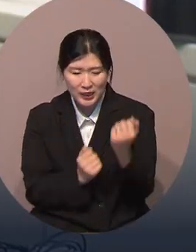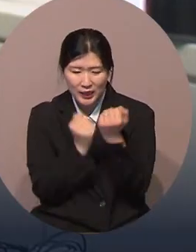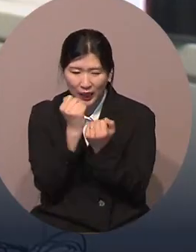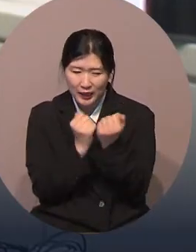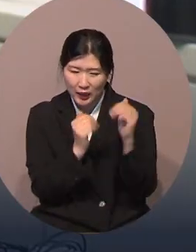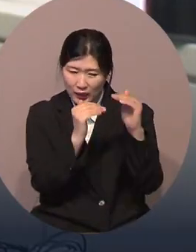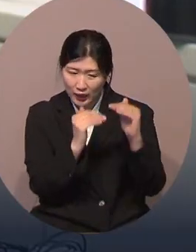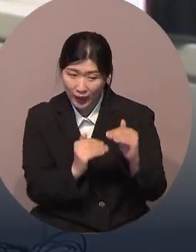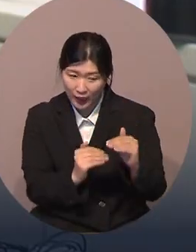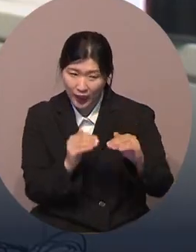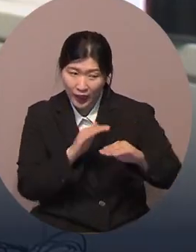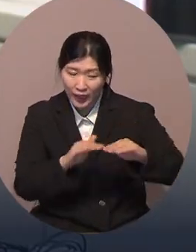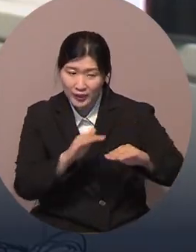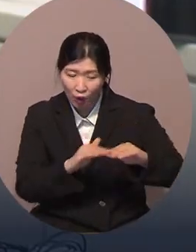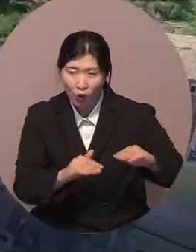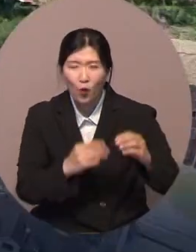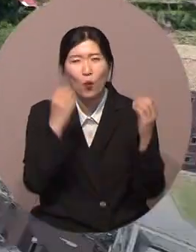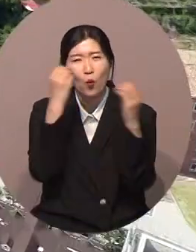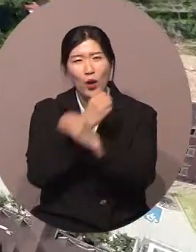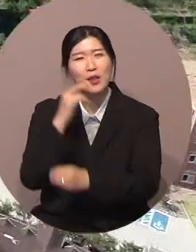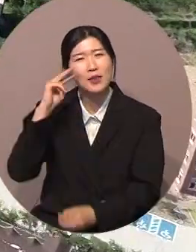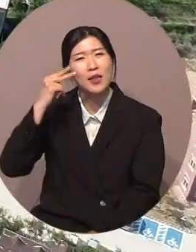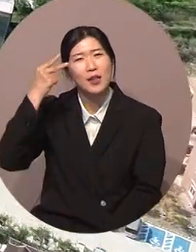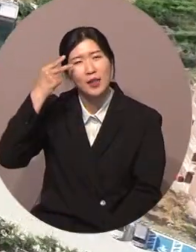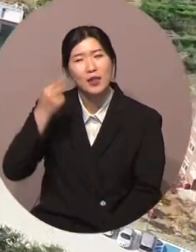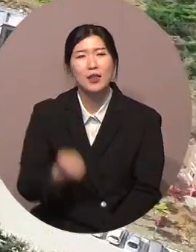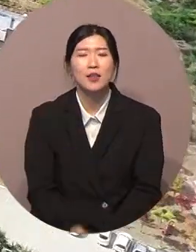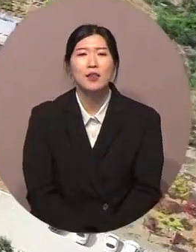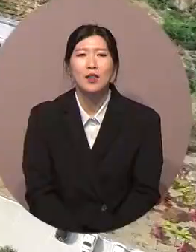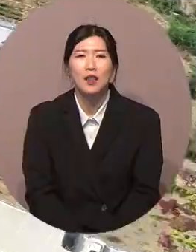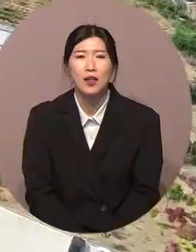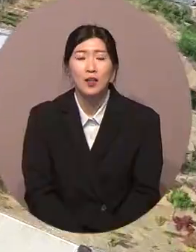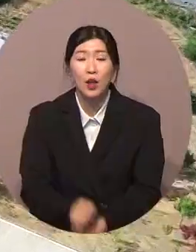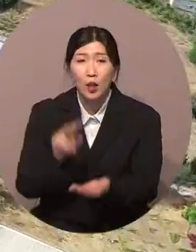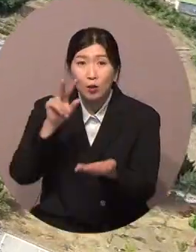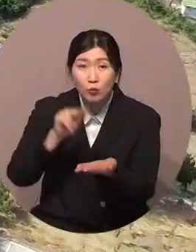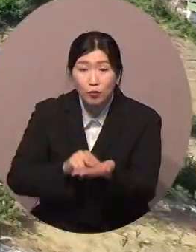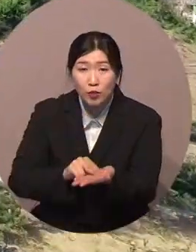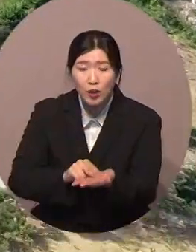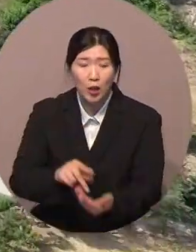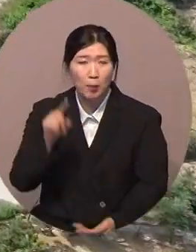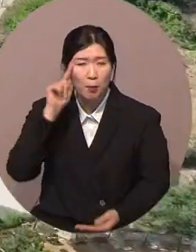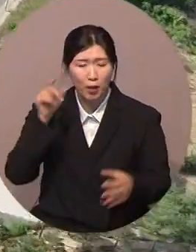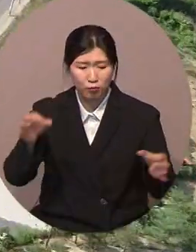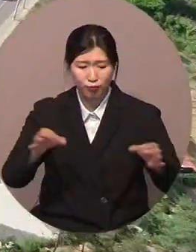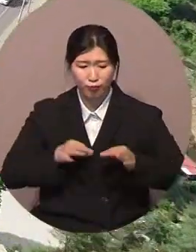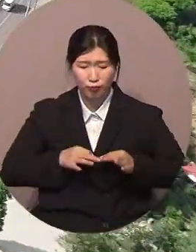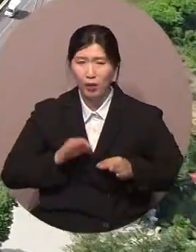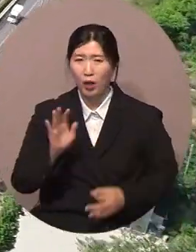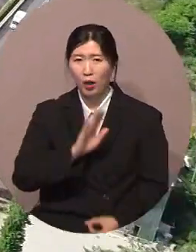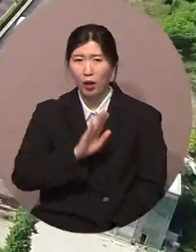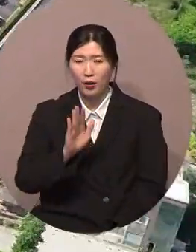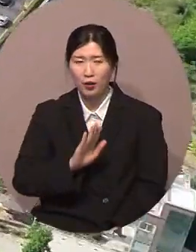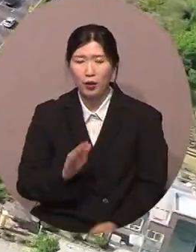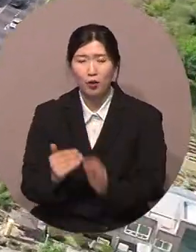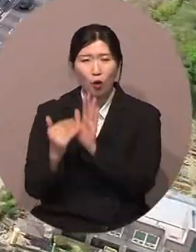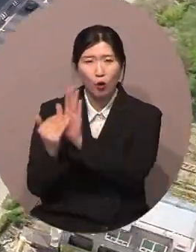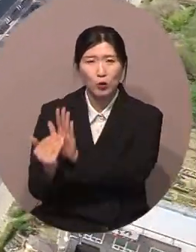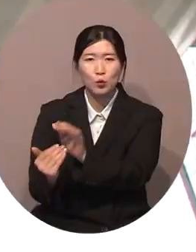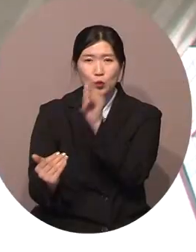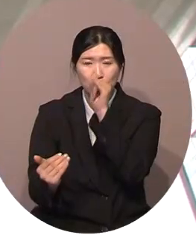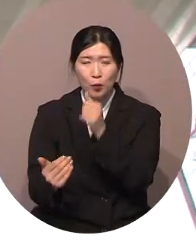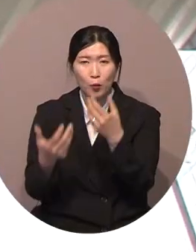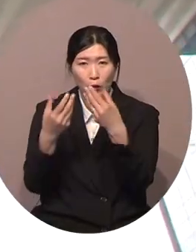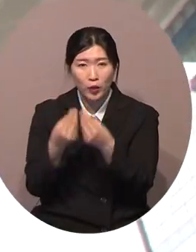이제 그 해석의 차이 때문에 문제는 모든 공무원들이 중복 수령하지는 않았다는 겁니다. 대전 동구의